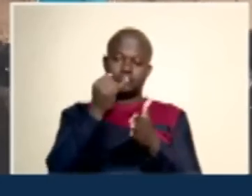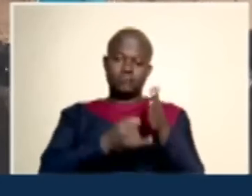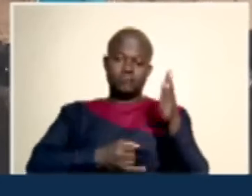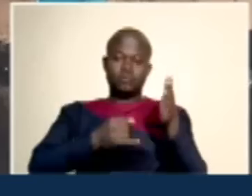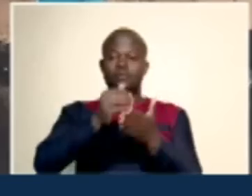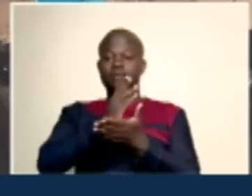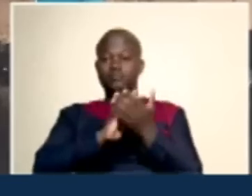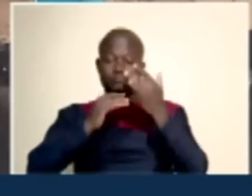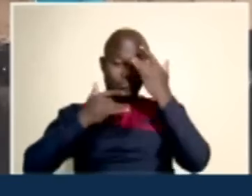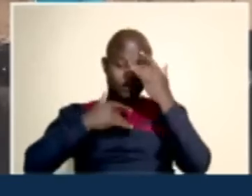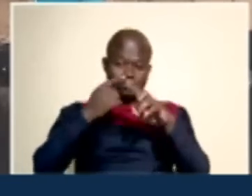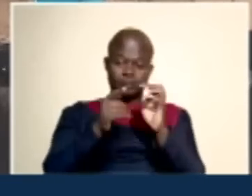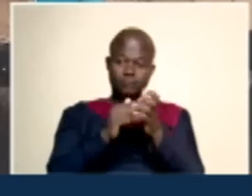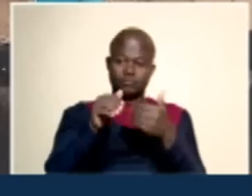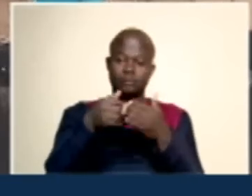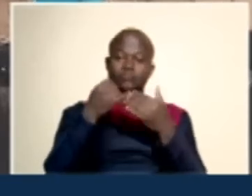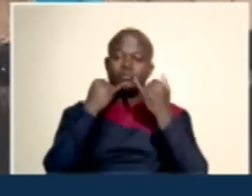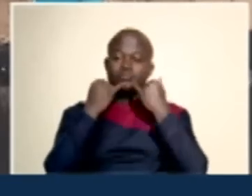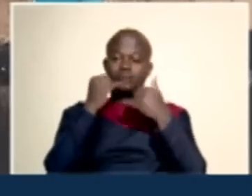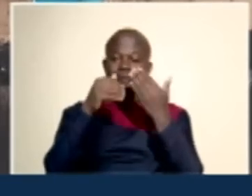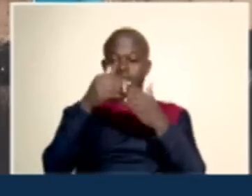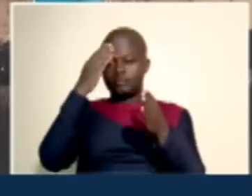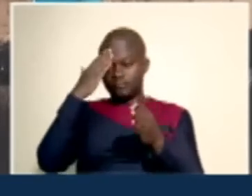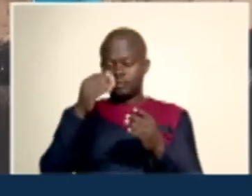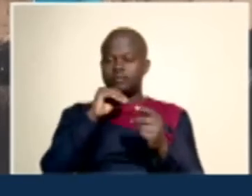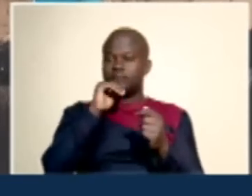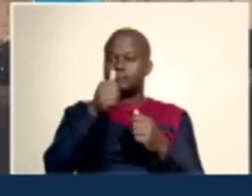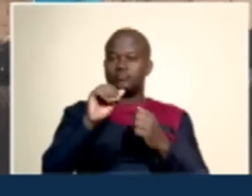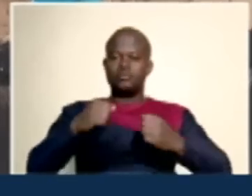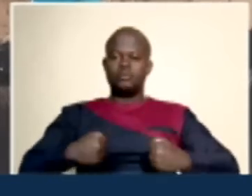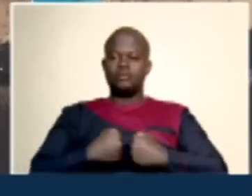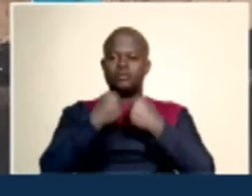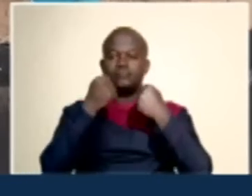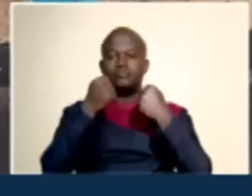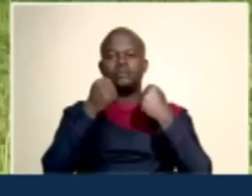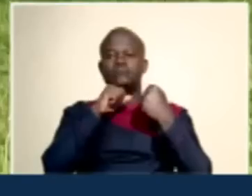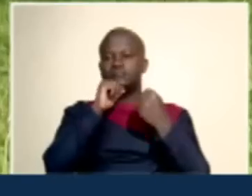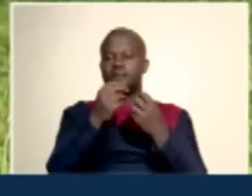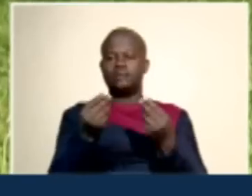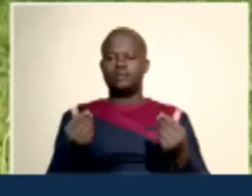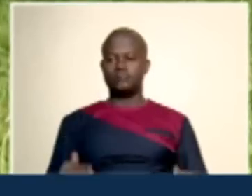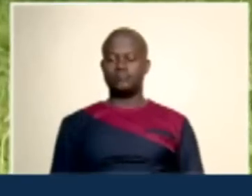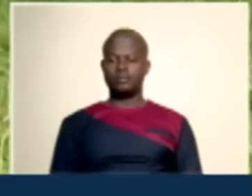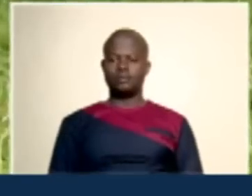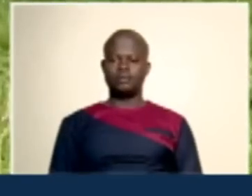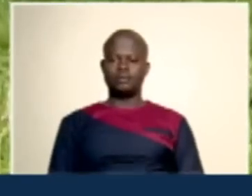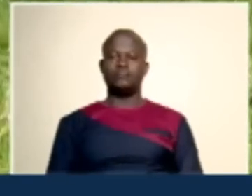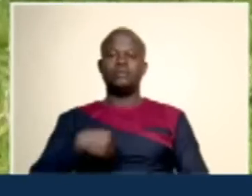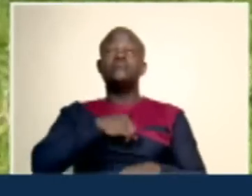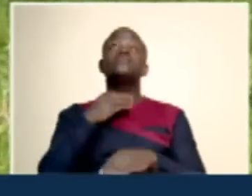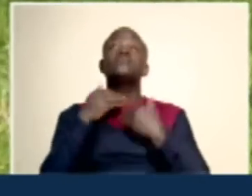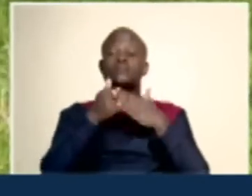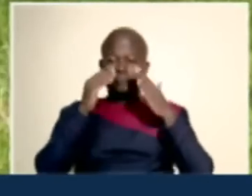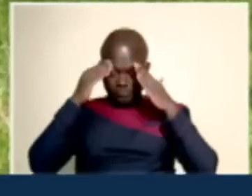umwe uyanduye ariko ayo makuru tuyazi nago izo ngaruka zabo nago sida kiyongera icyo twifuza yuko